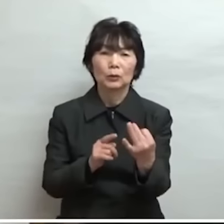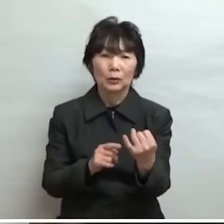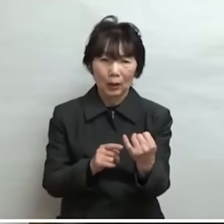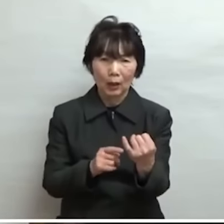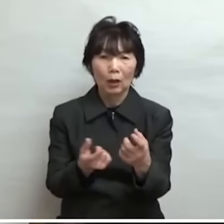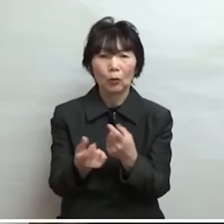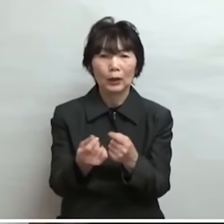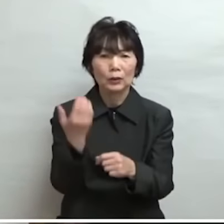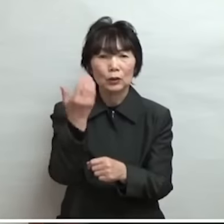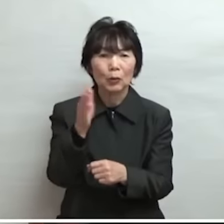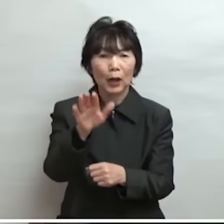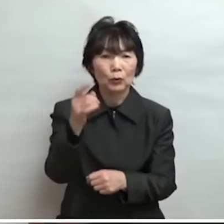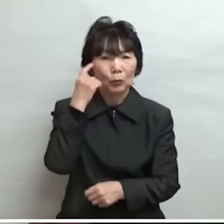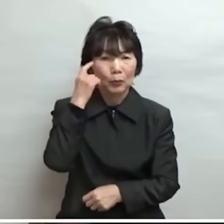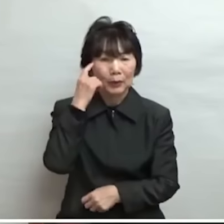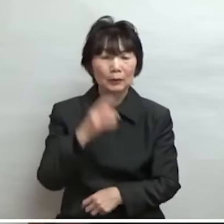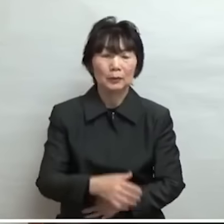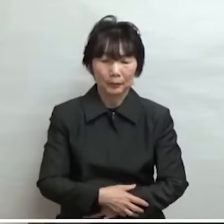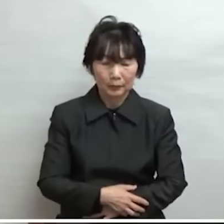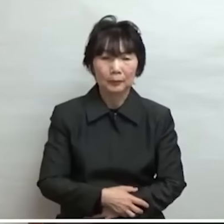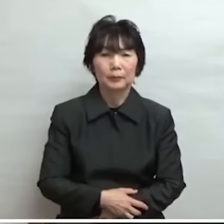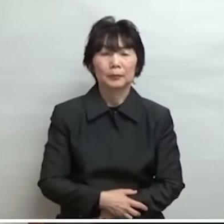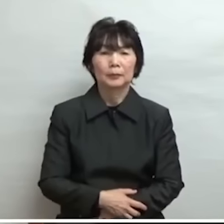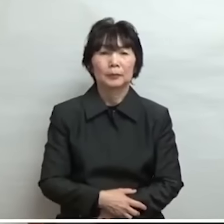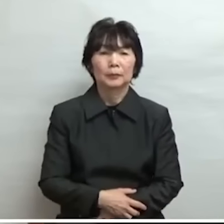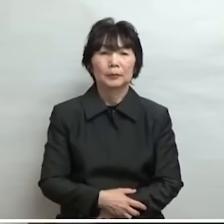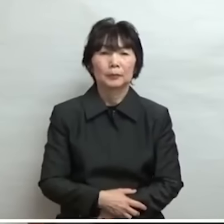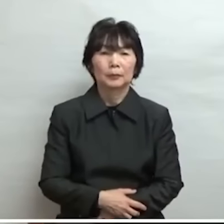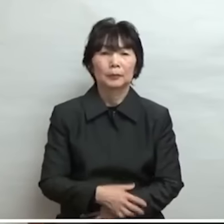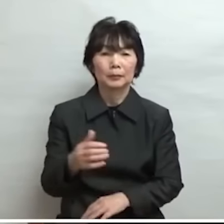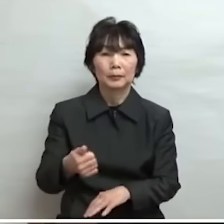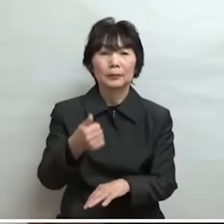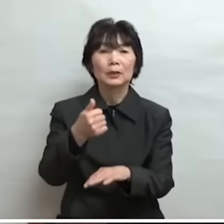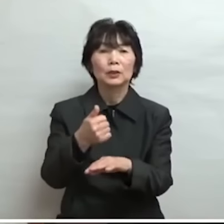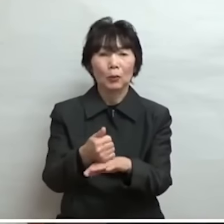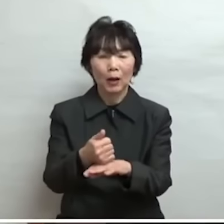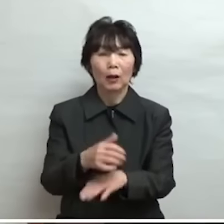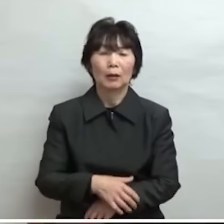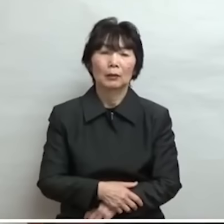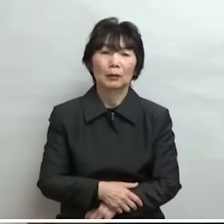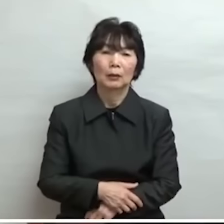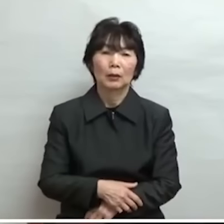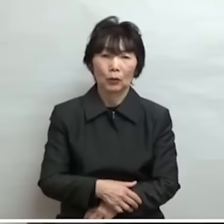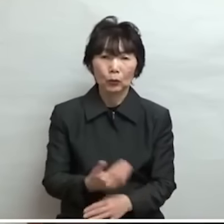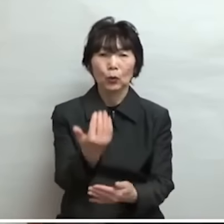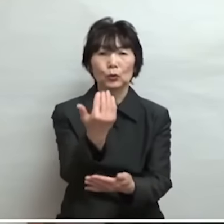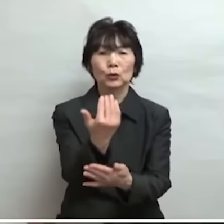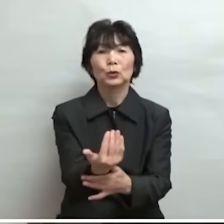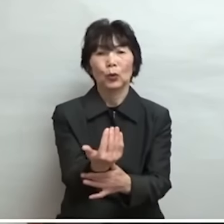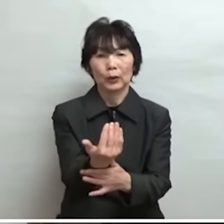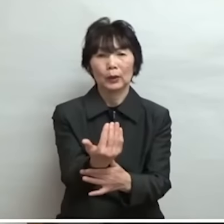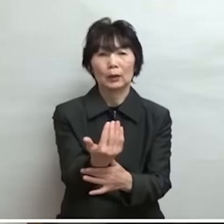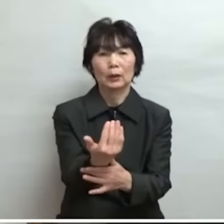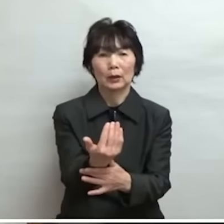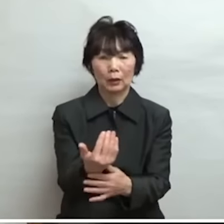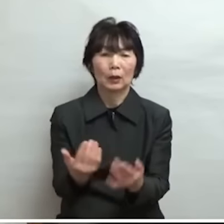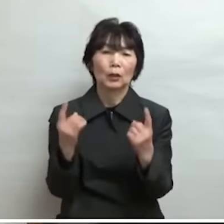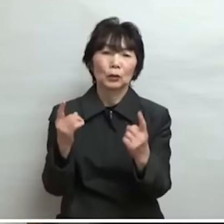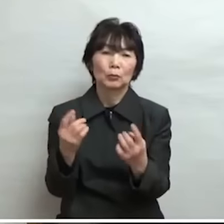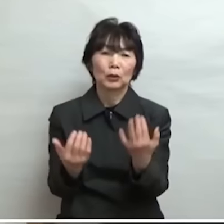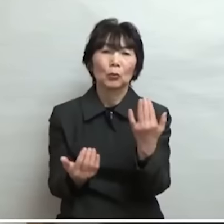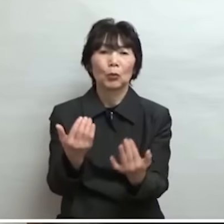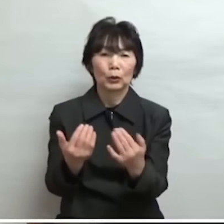る質問があるかもしれませんが、ご容赦ください。はい、知事は何度かこの追悼碑ですけれども、はい、群馬の森の追